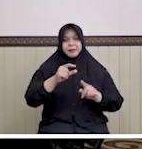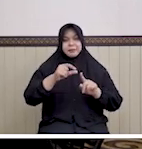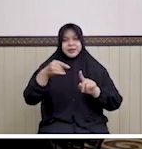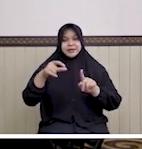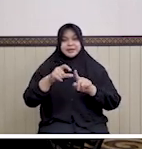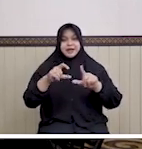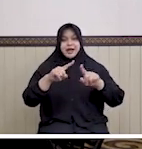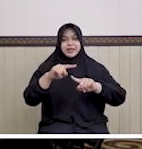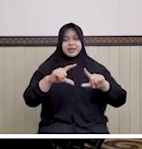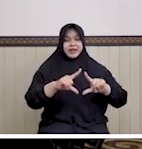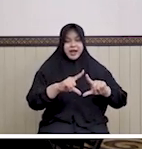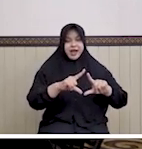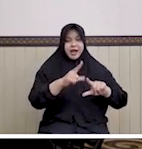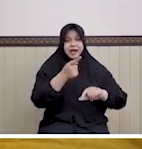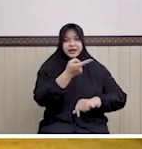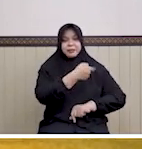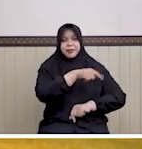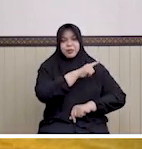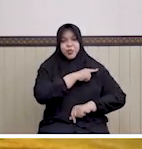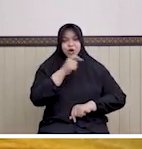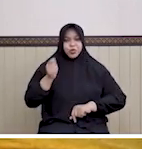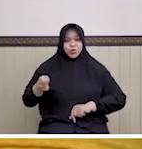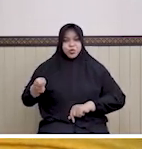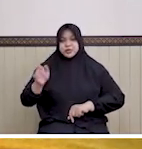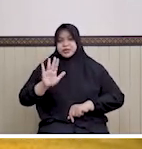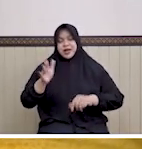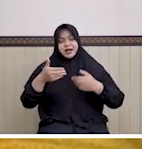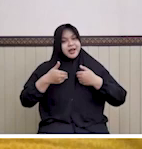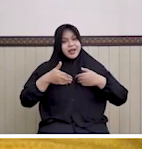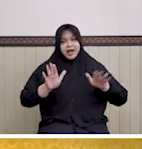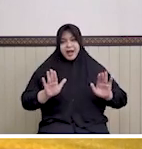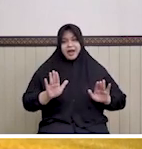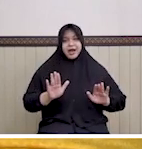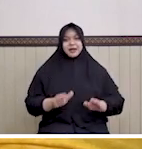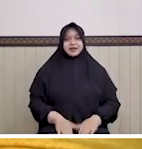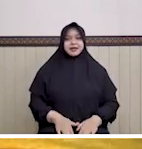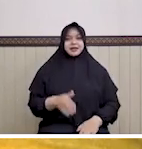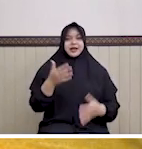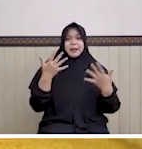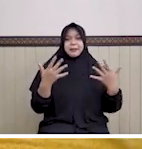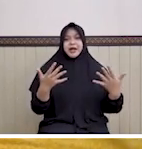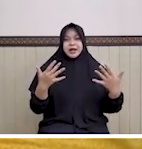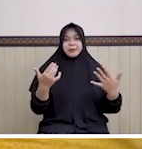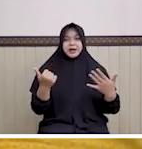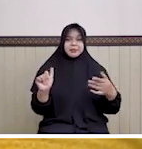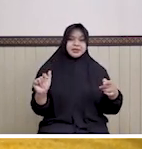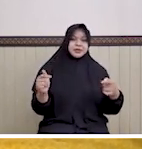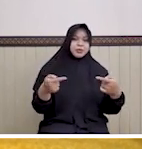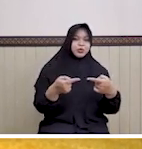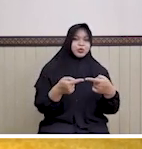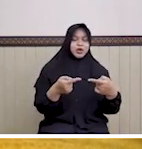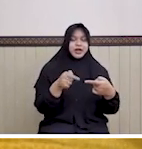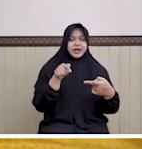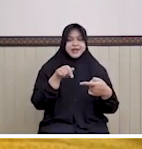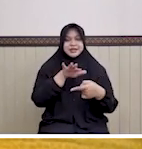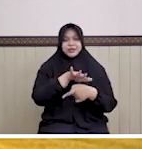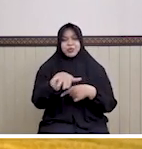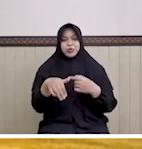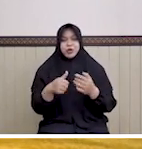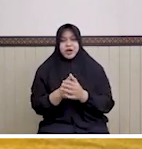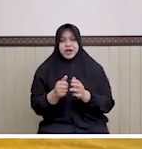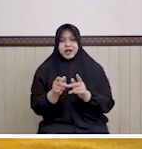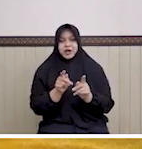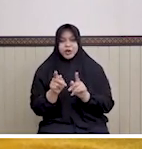itu supaya jangan hilang gitu nah kemudian Bagaimana menjembatani ini semua makanya